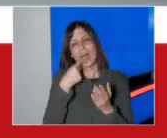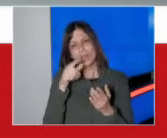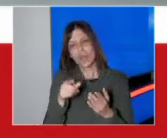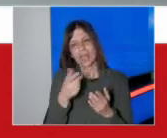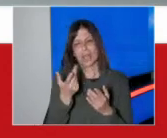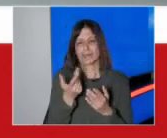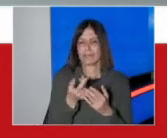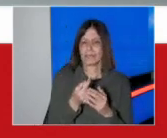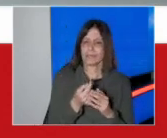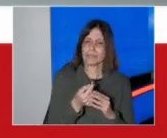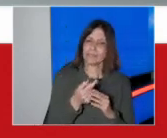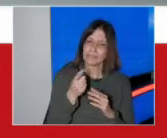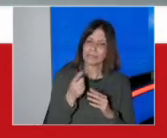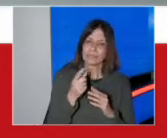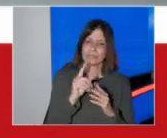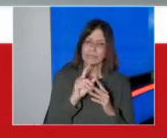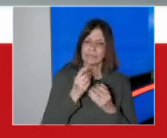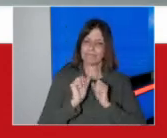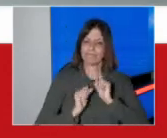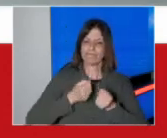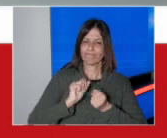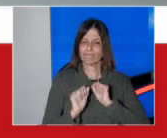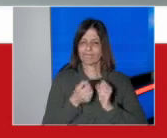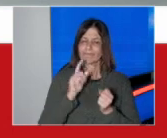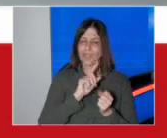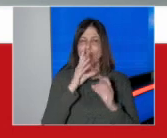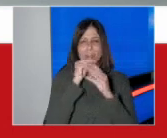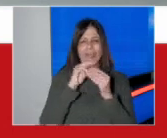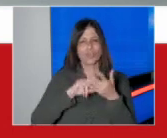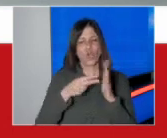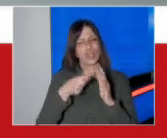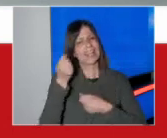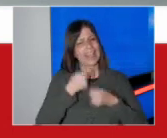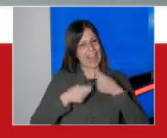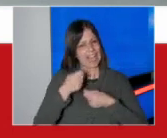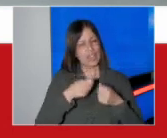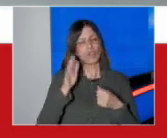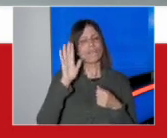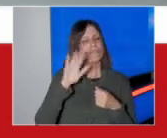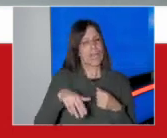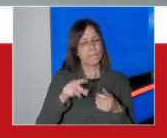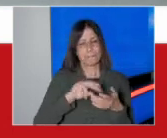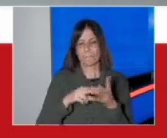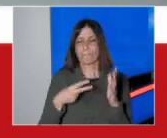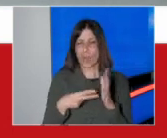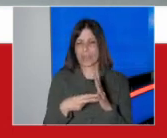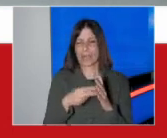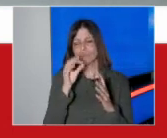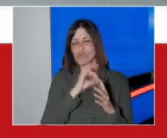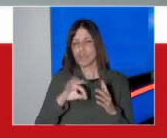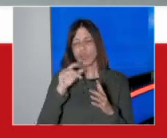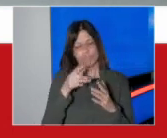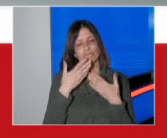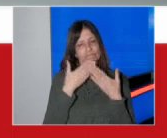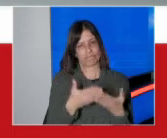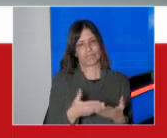ואת המחוות יד הקטנות האלה, מאשר לדבר על תוכניות כלכליות, וגם את הפוליטיקאים שלנו זה